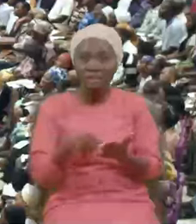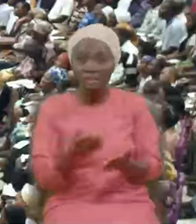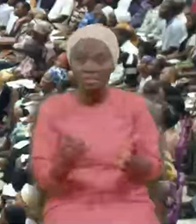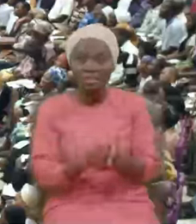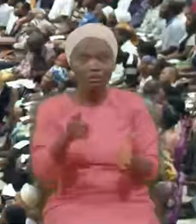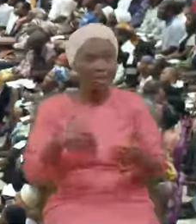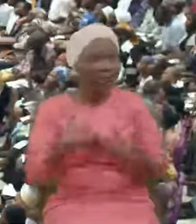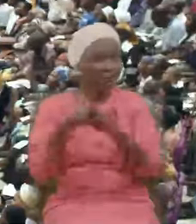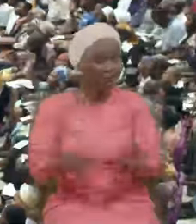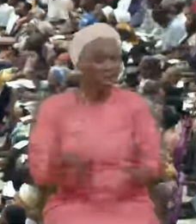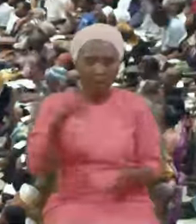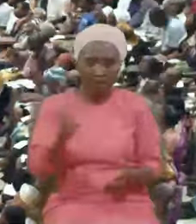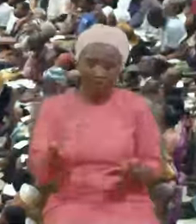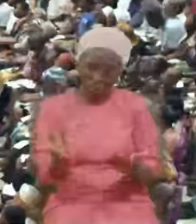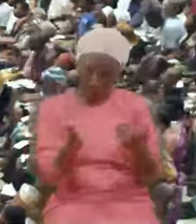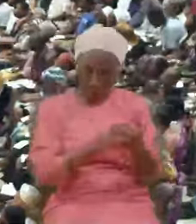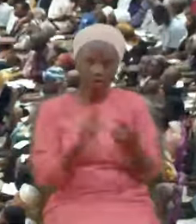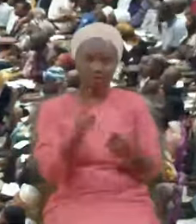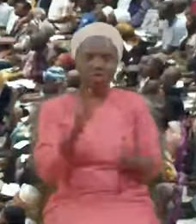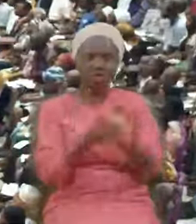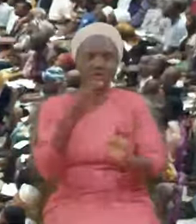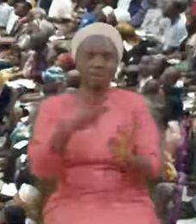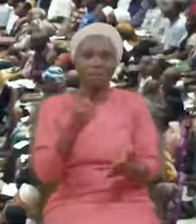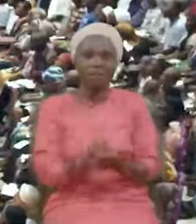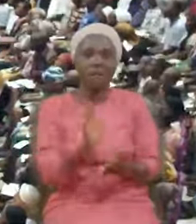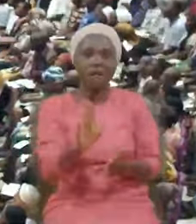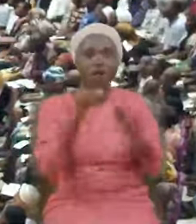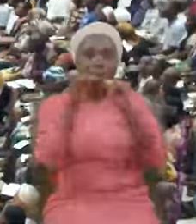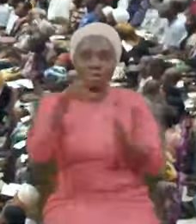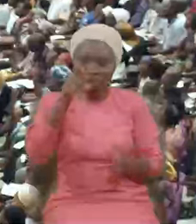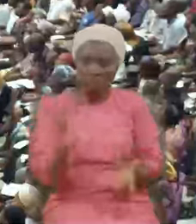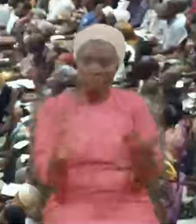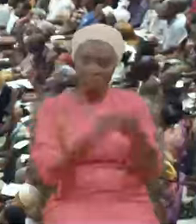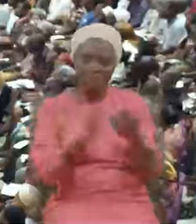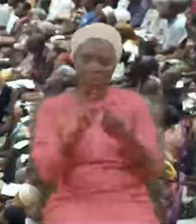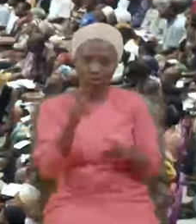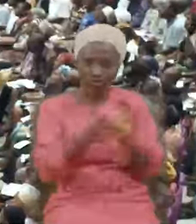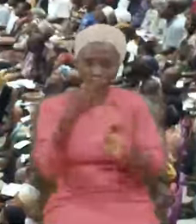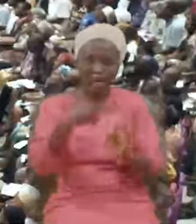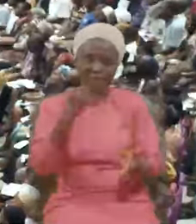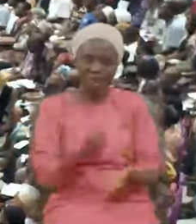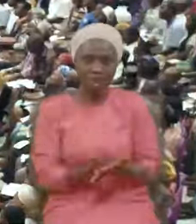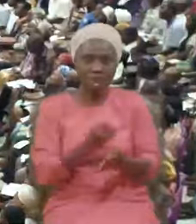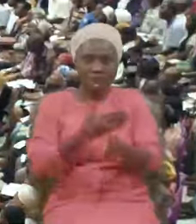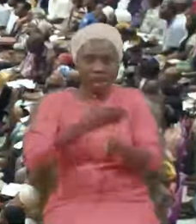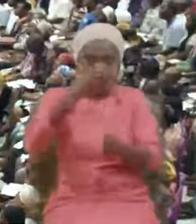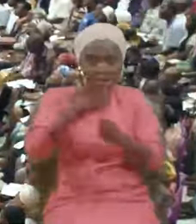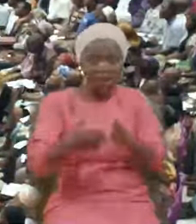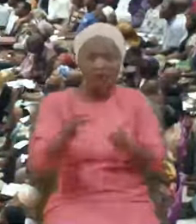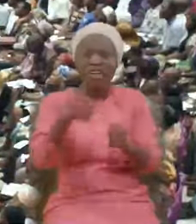Cette chose que vous avez perdue doit revenir. Vos bénédictions doivent revenir.